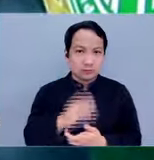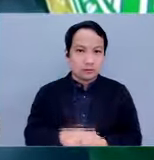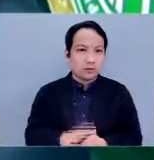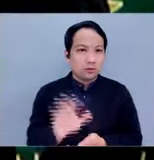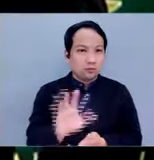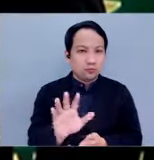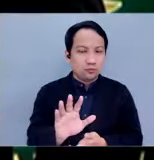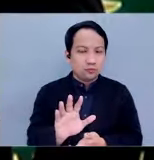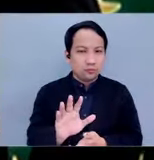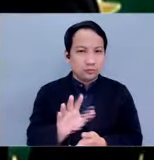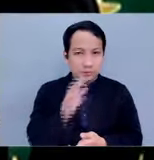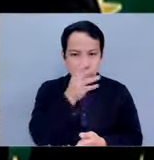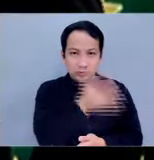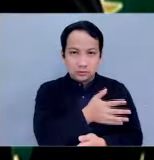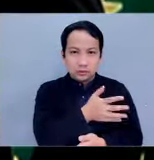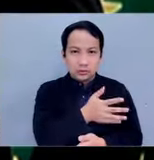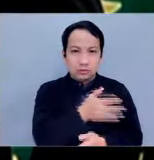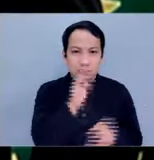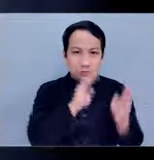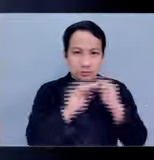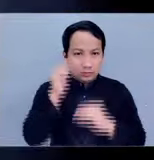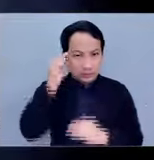ang problema sa mental health.